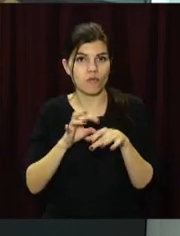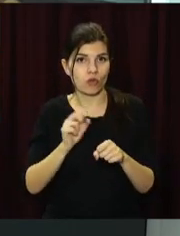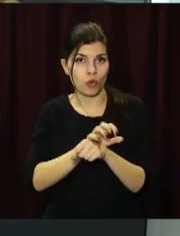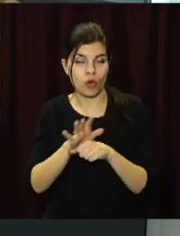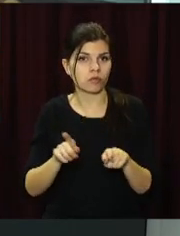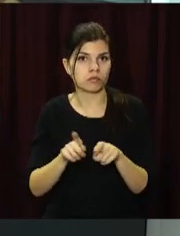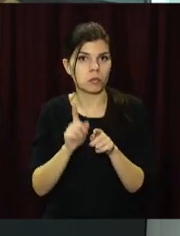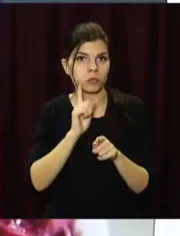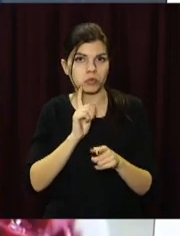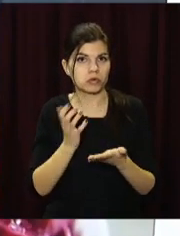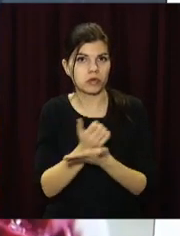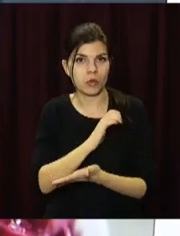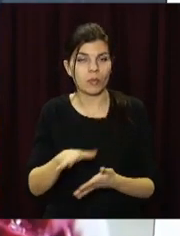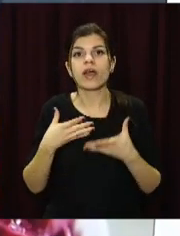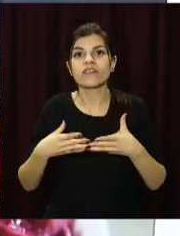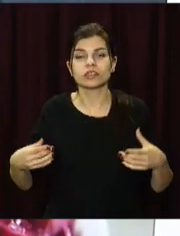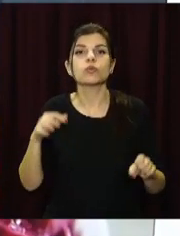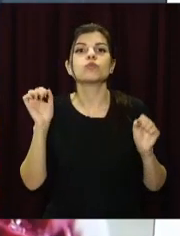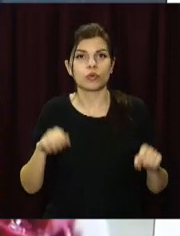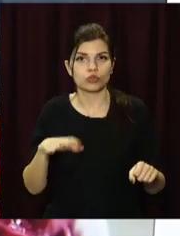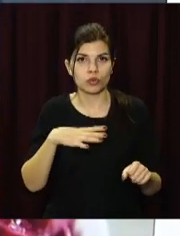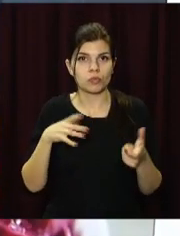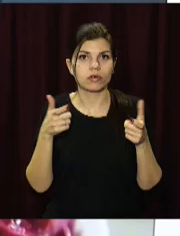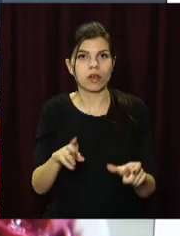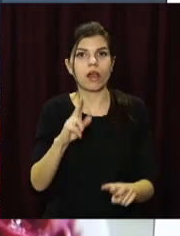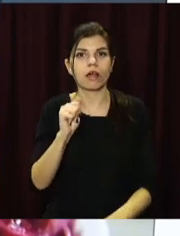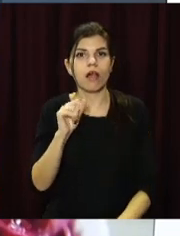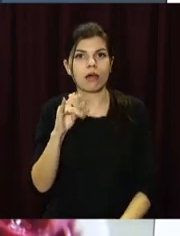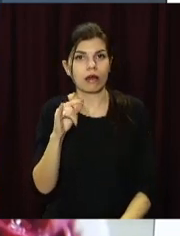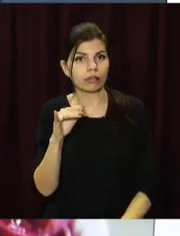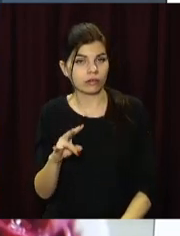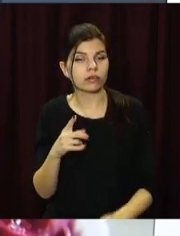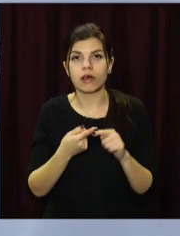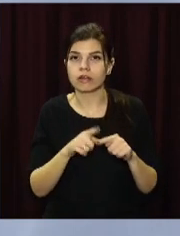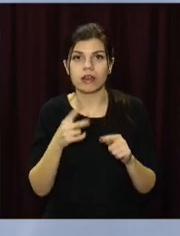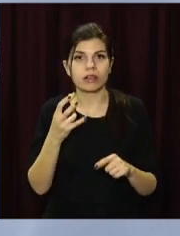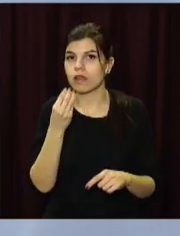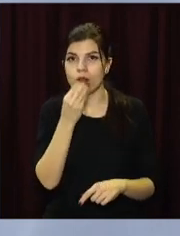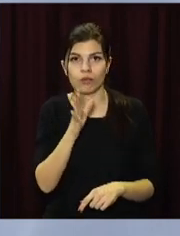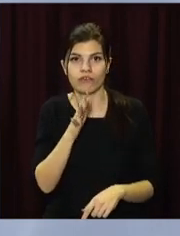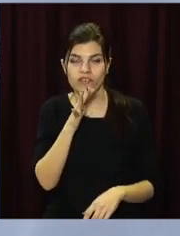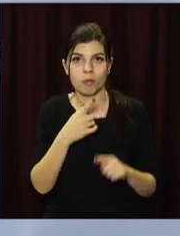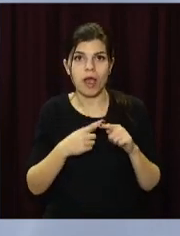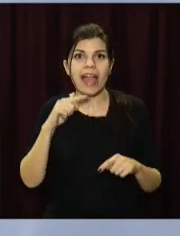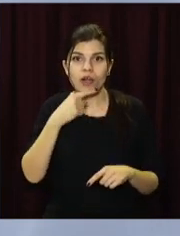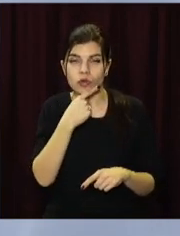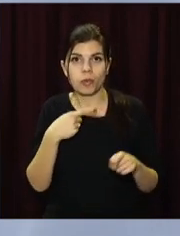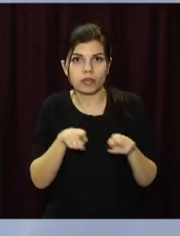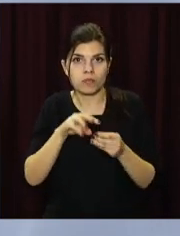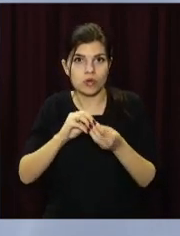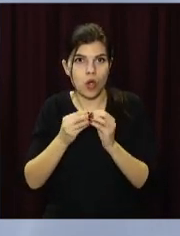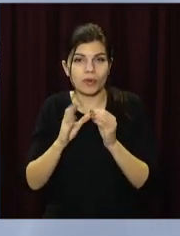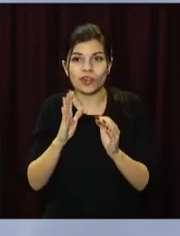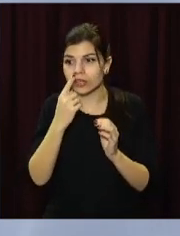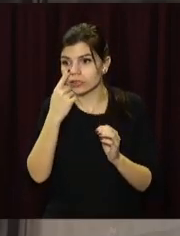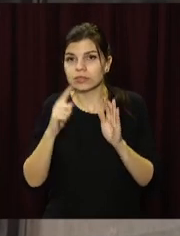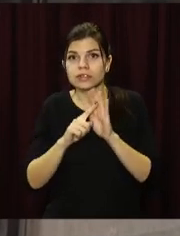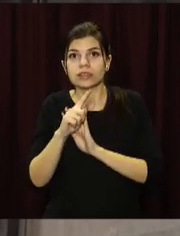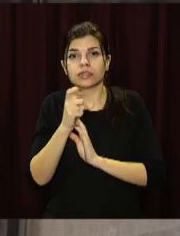корону. Отже, навесні можливий черговий карантин. І це не найкращий час для української економіки, стверджують фахівці, бо вона тільки-но